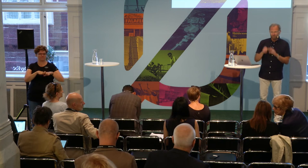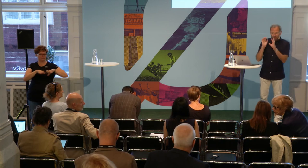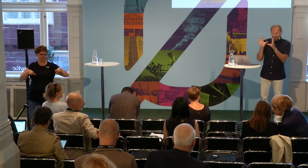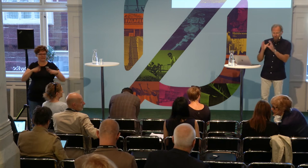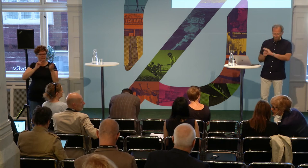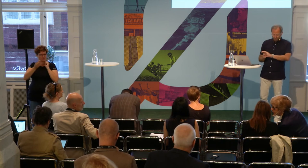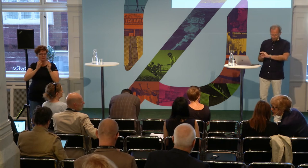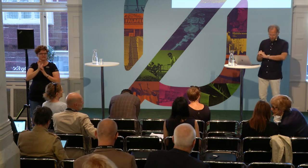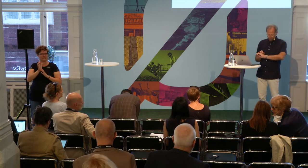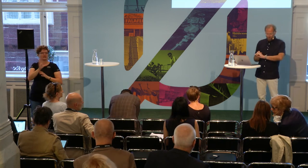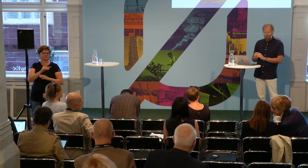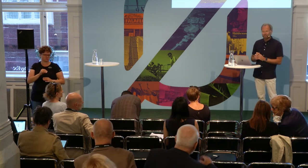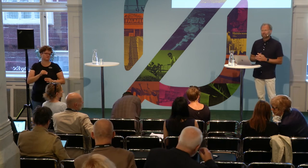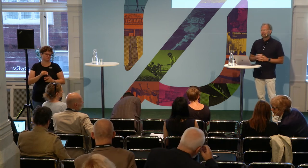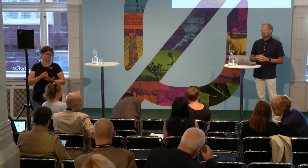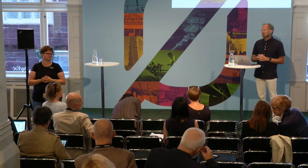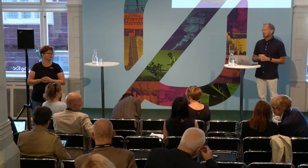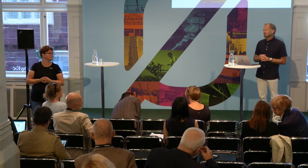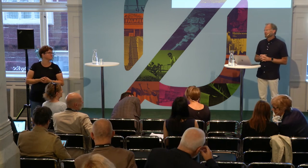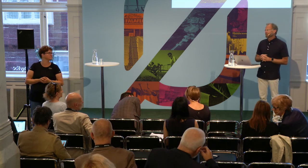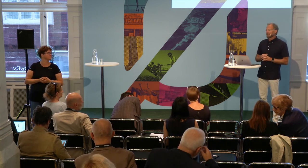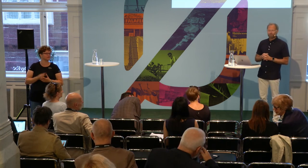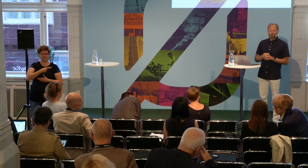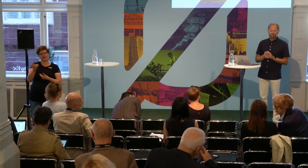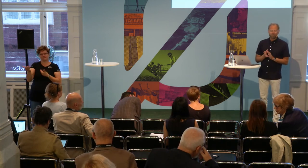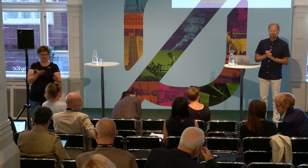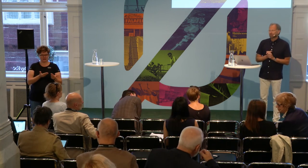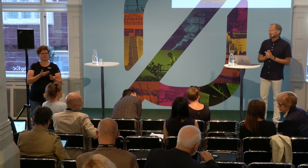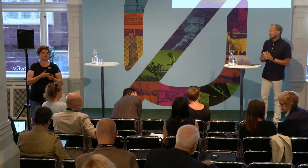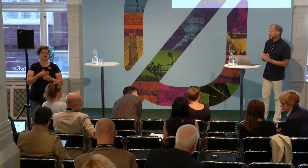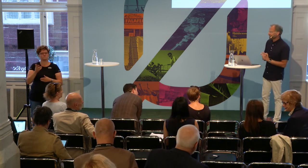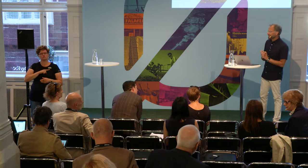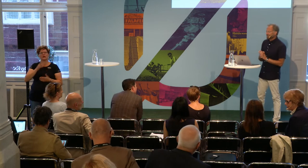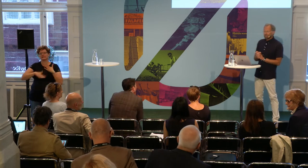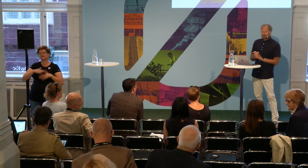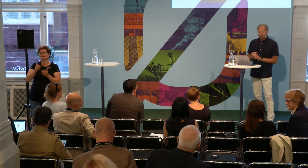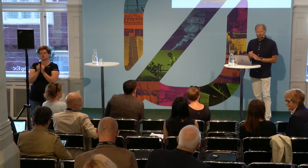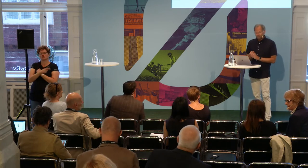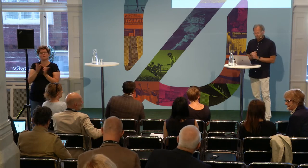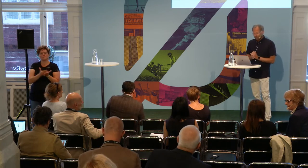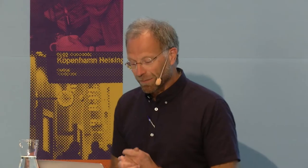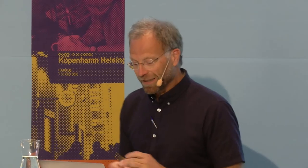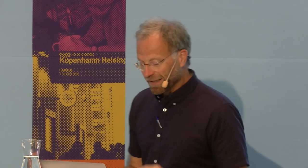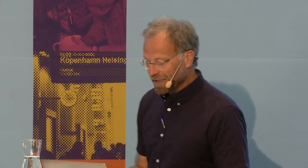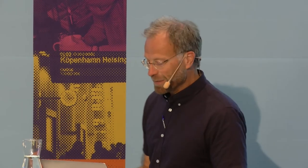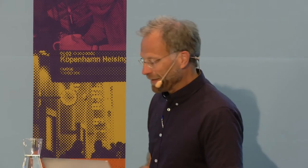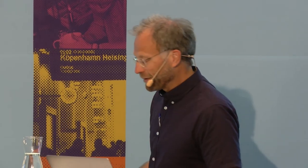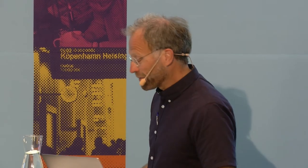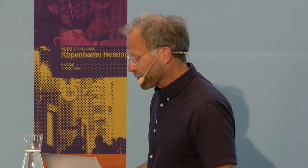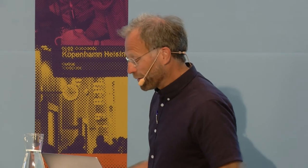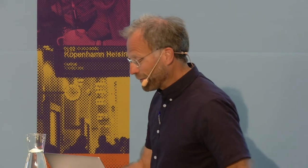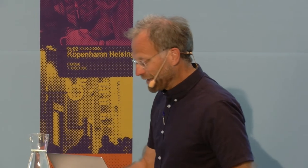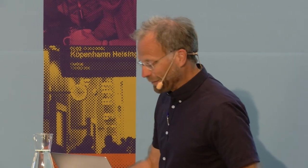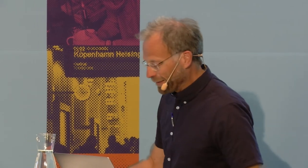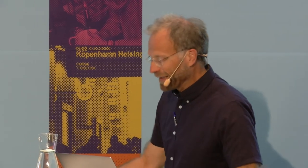sen efteråt, i slutet av den ska vi ha lite frågestund, var välkomna, för det här är mycket intressanta saker de berättar. De kan också bidra med lite grann inspel till de